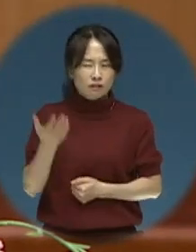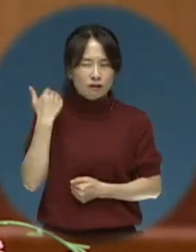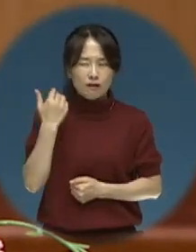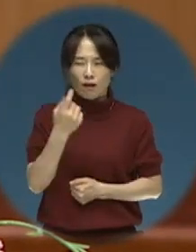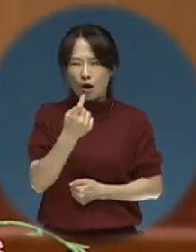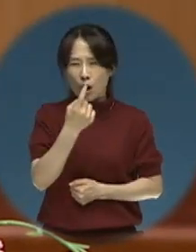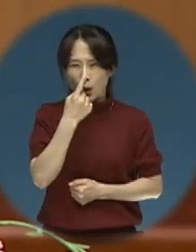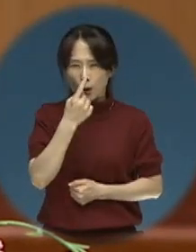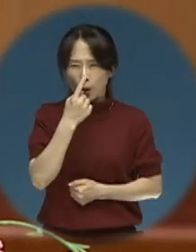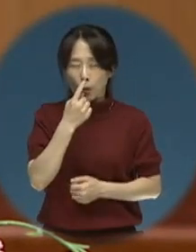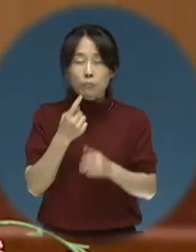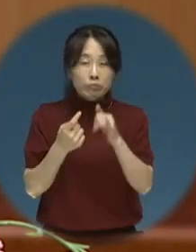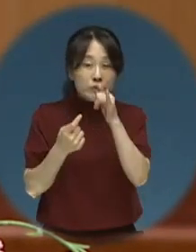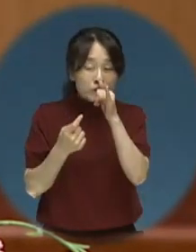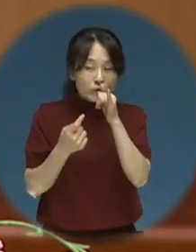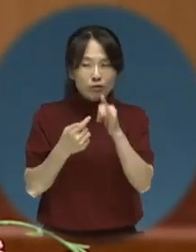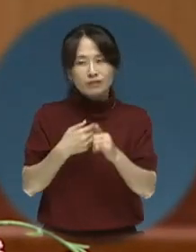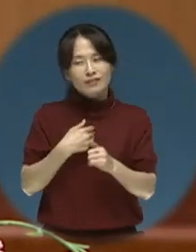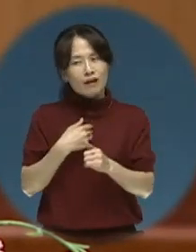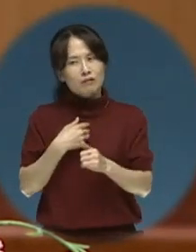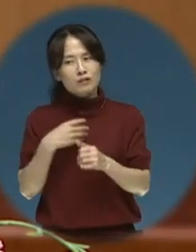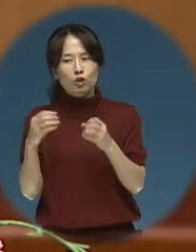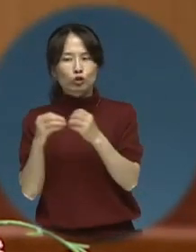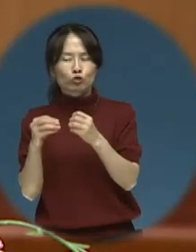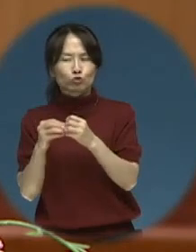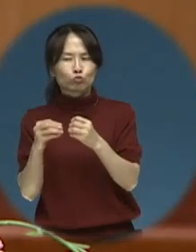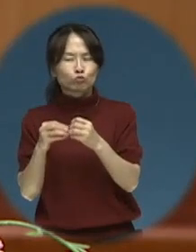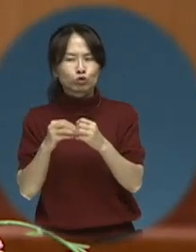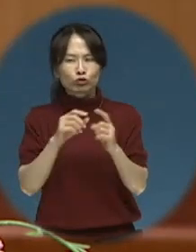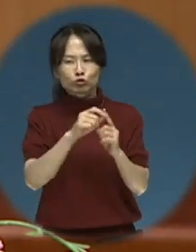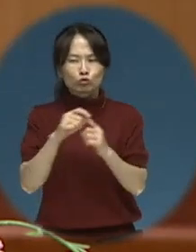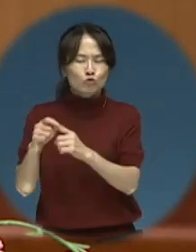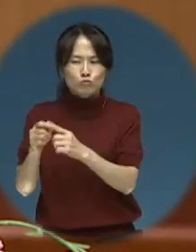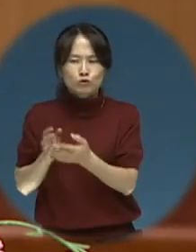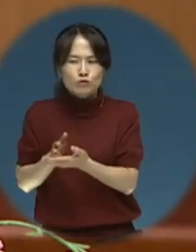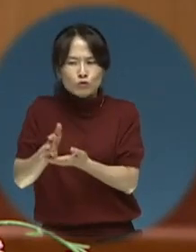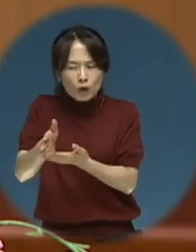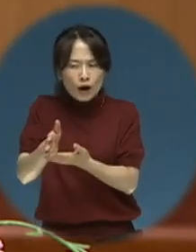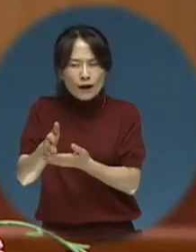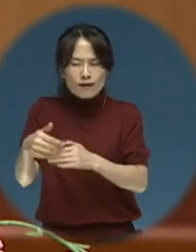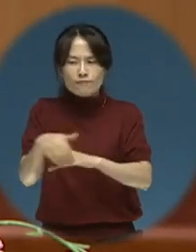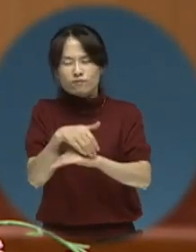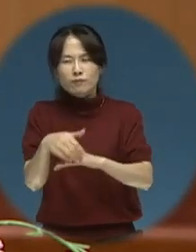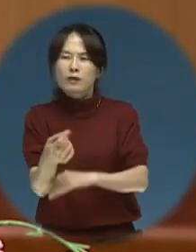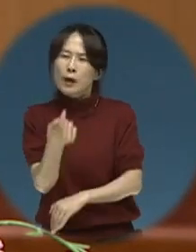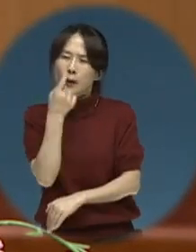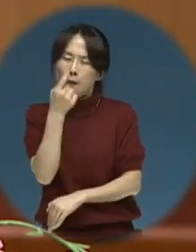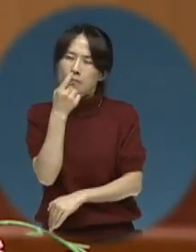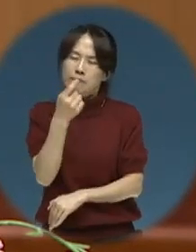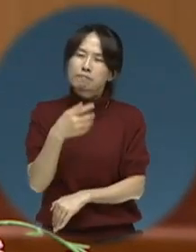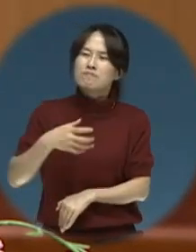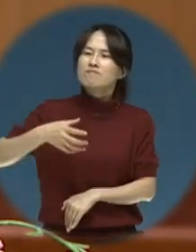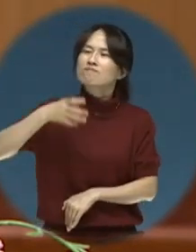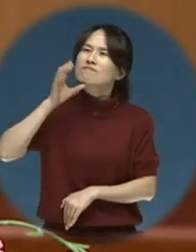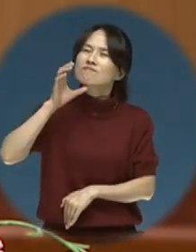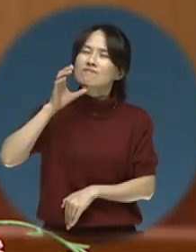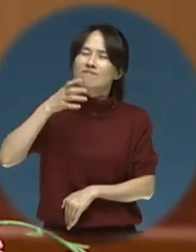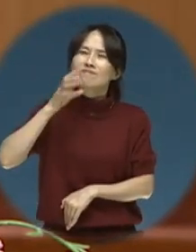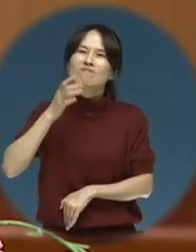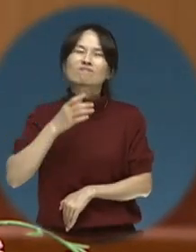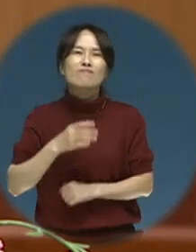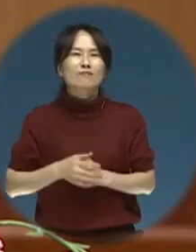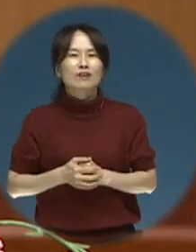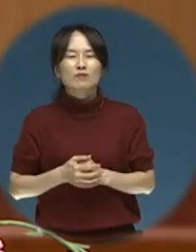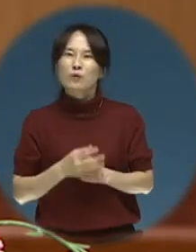있었는데 그 국문과를 다니면 적어도 커피는 마셔야 되지 않나 막 이런 건방진 생각을 하면서 튀기려고